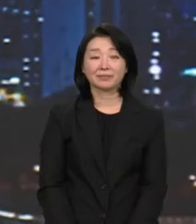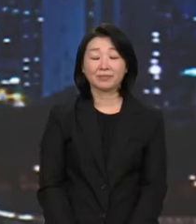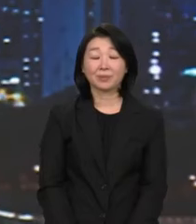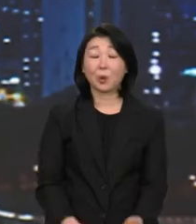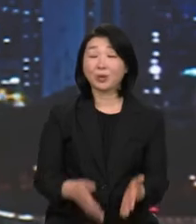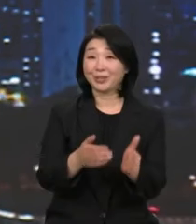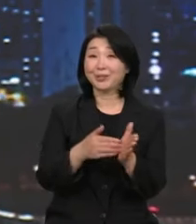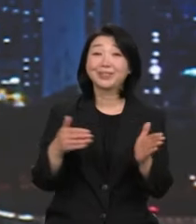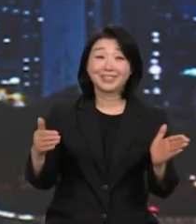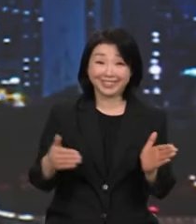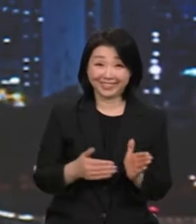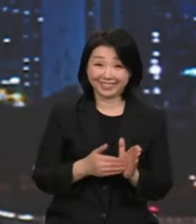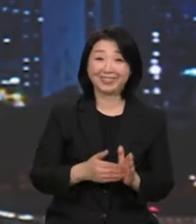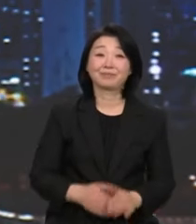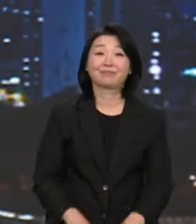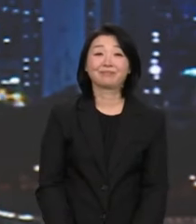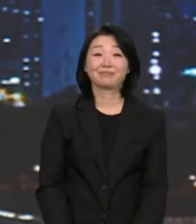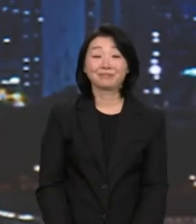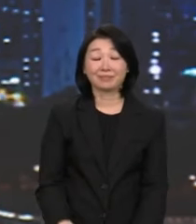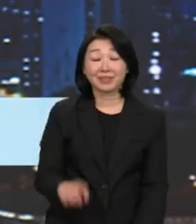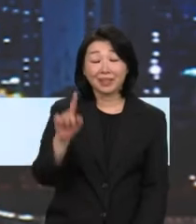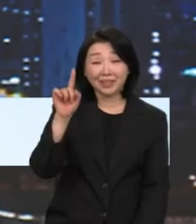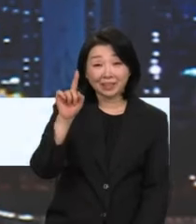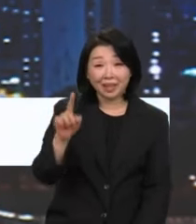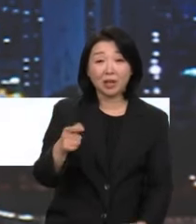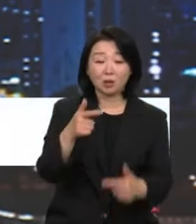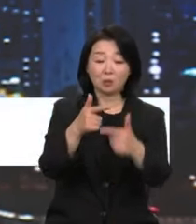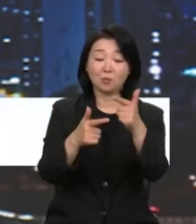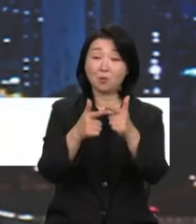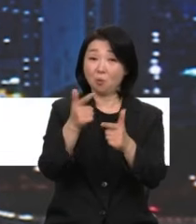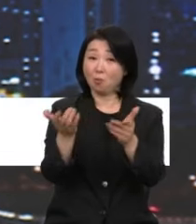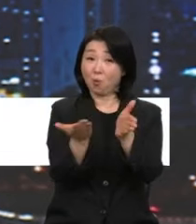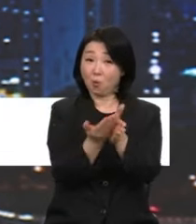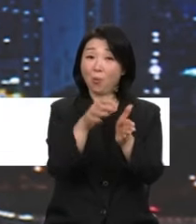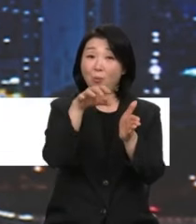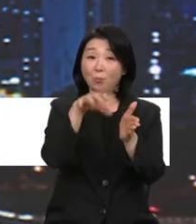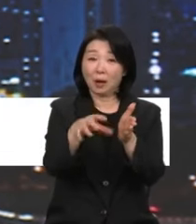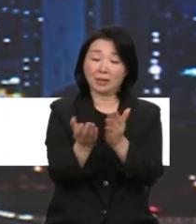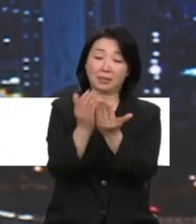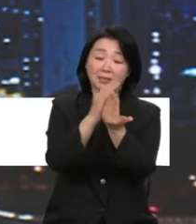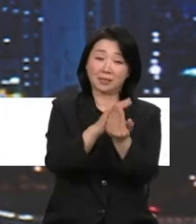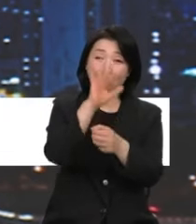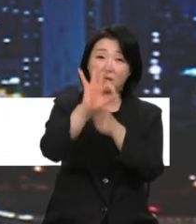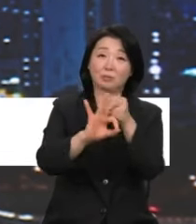네, 뉴스룸이 준비한 소식은 여기까지입니다. 저희는 내일 목포신항에서